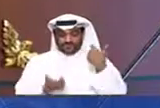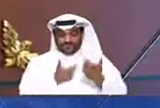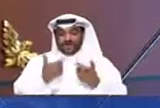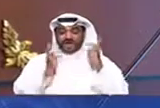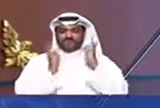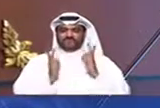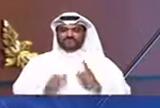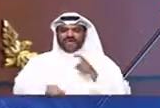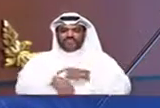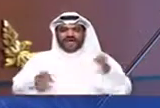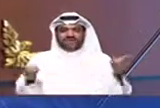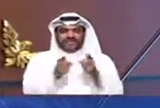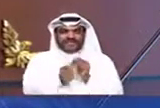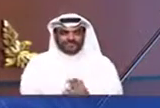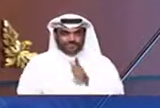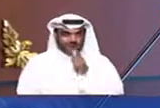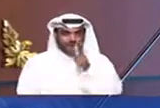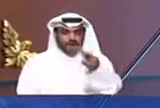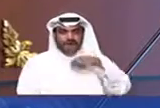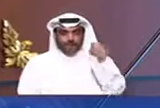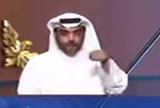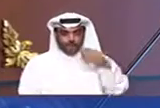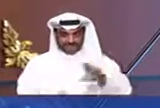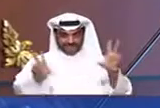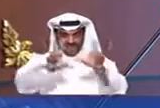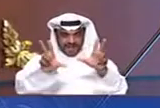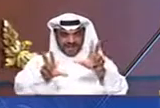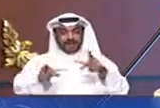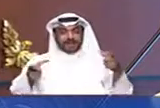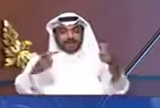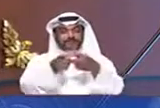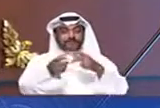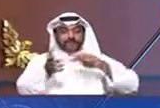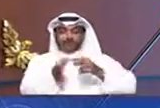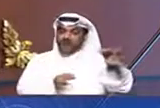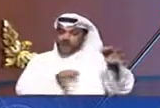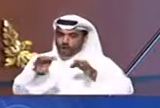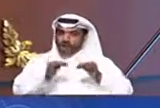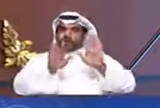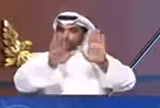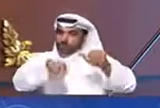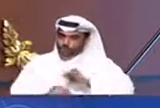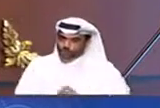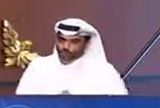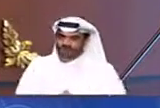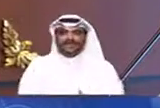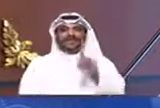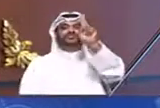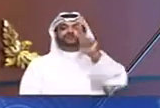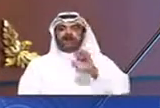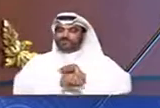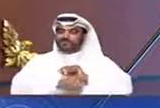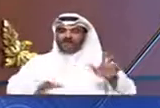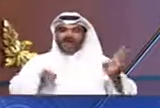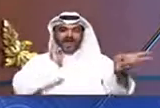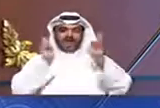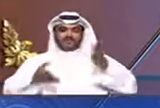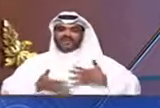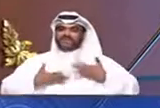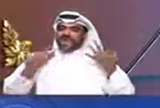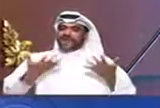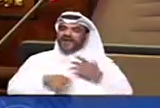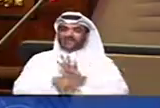علاج. وقال الجبري عقب اجتماع اللجنة اليوم أن خطة الفعاليات روعي فيها أن تكون معبرة عن فرحة